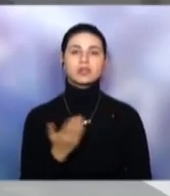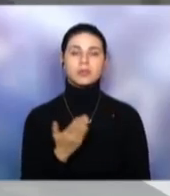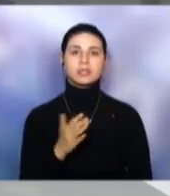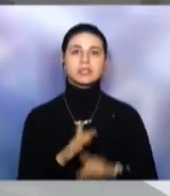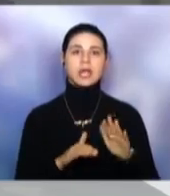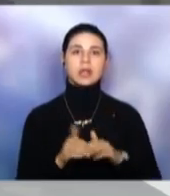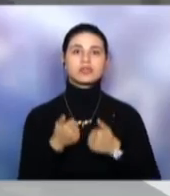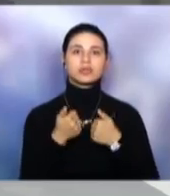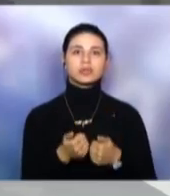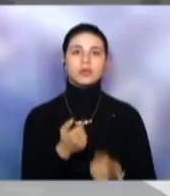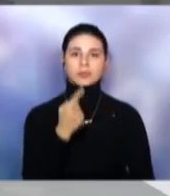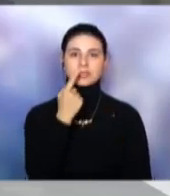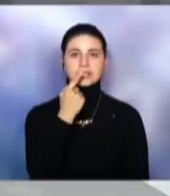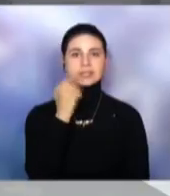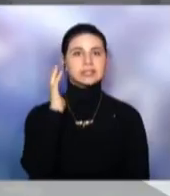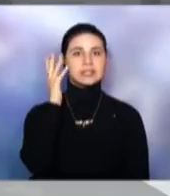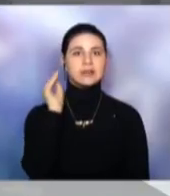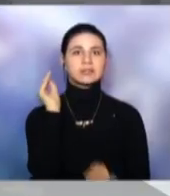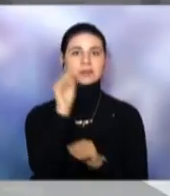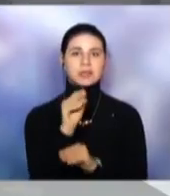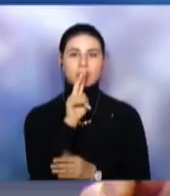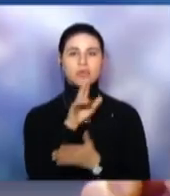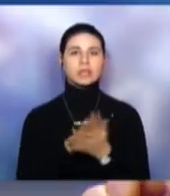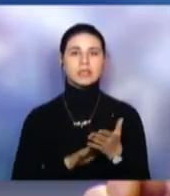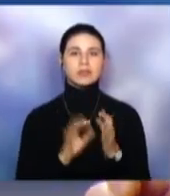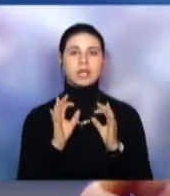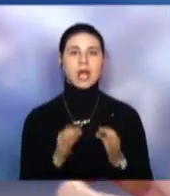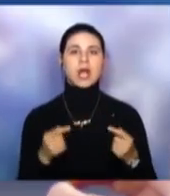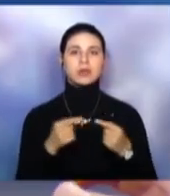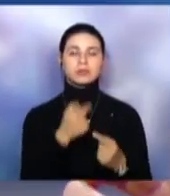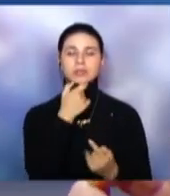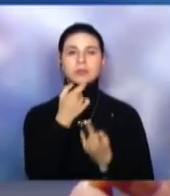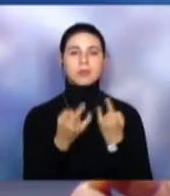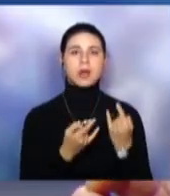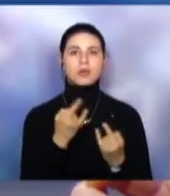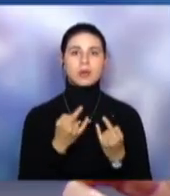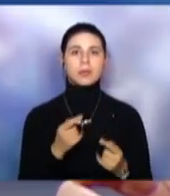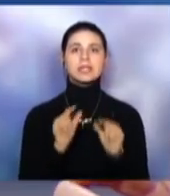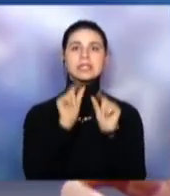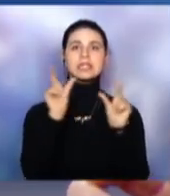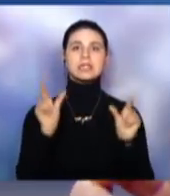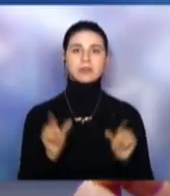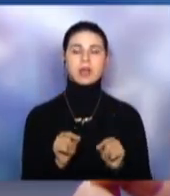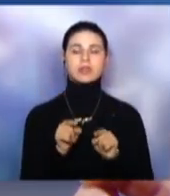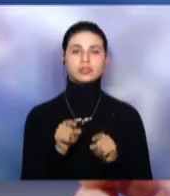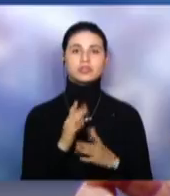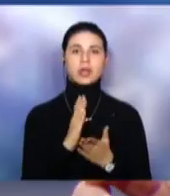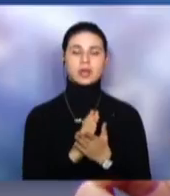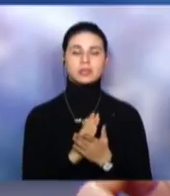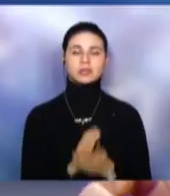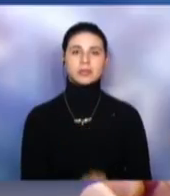ხელს უწყობს სისხლის წნევის მატებას. ამ შემთხვევაში უკაცრავად აზუსტებს მაყურებელი. თირკმელში, ერთ-ერთ თირკმელში